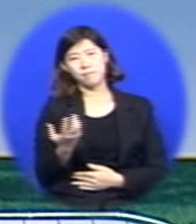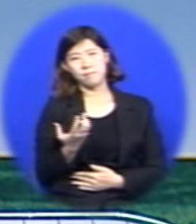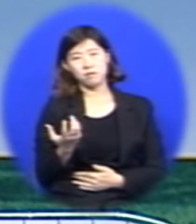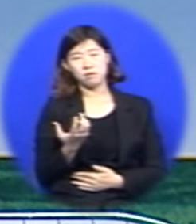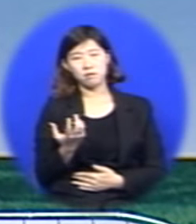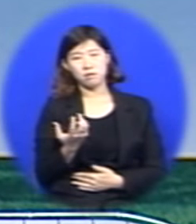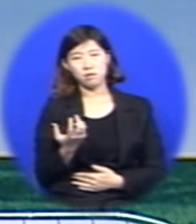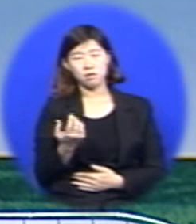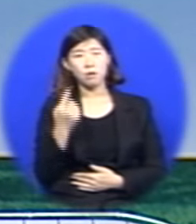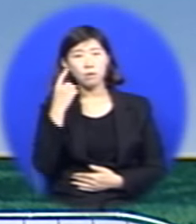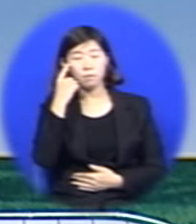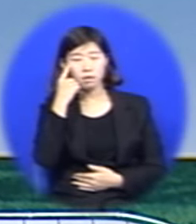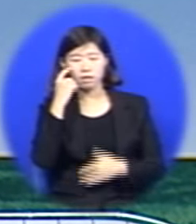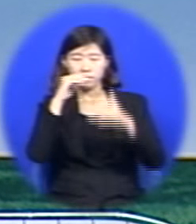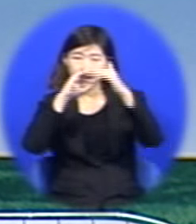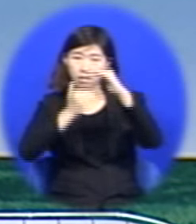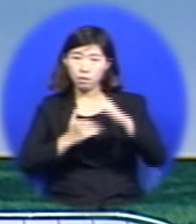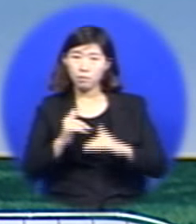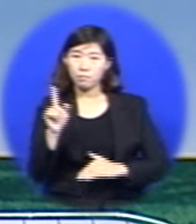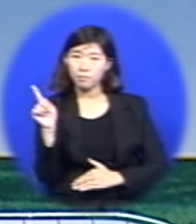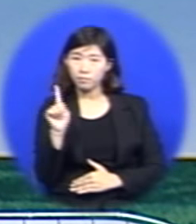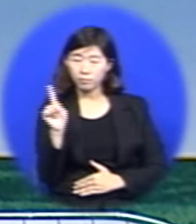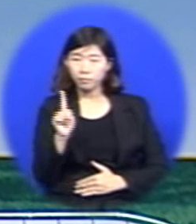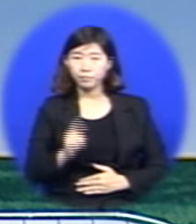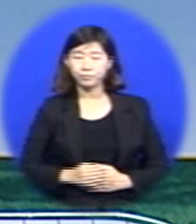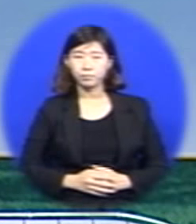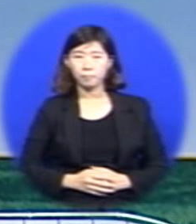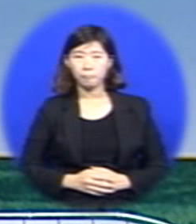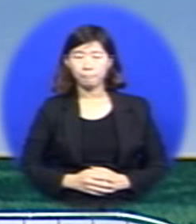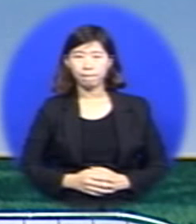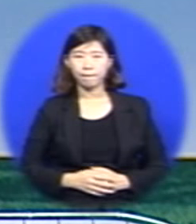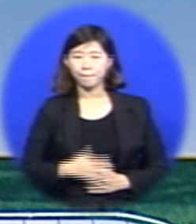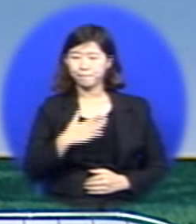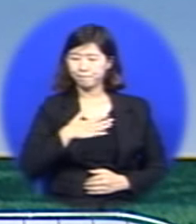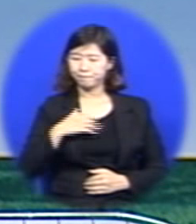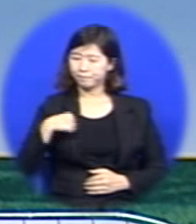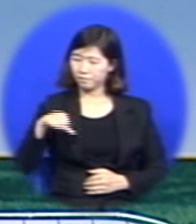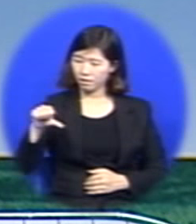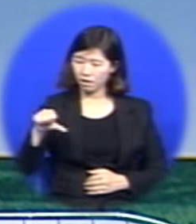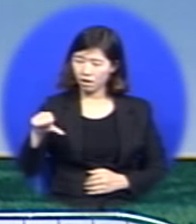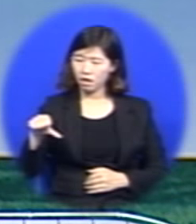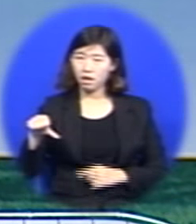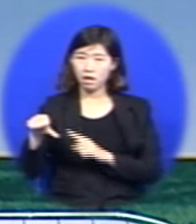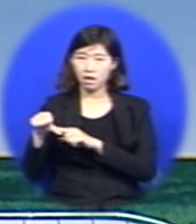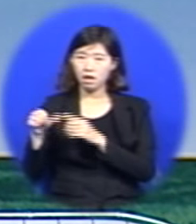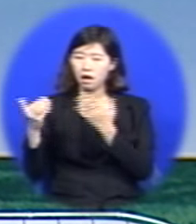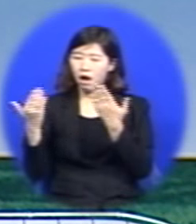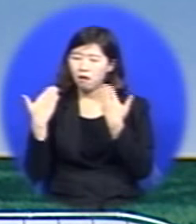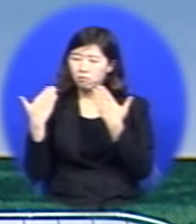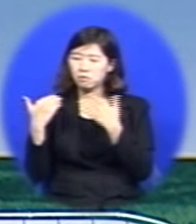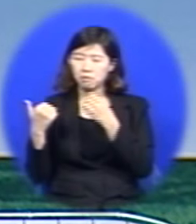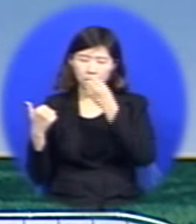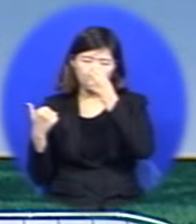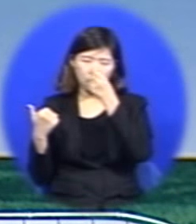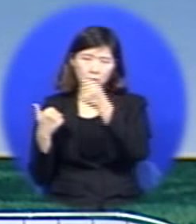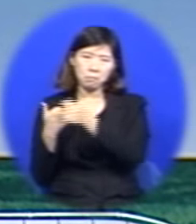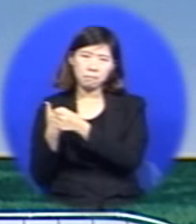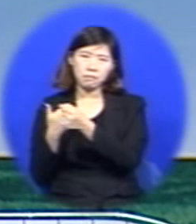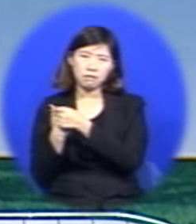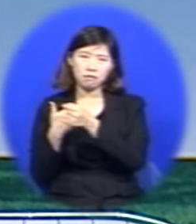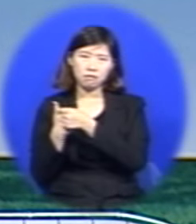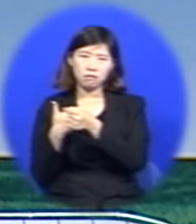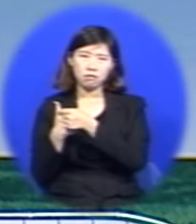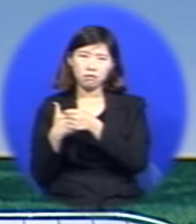그 끝부분에 이렇게 쓰셨어요. 아이가 학교에서 심한 괴롭힘을 당해서